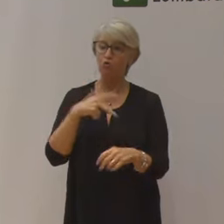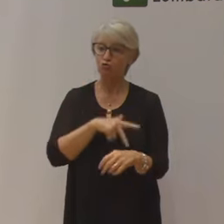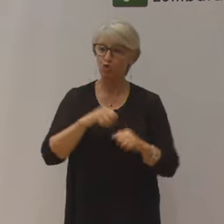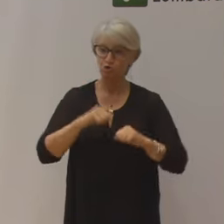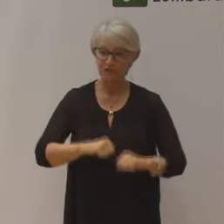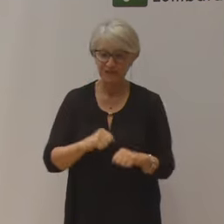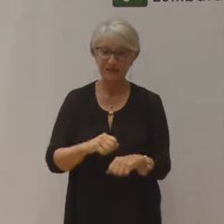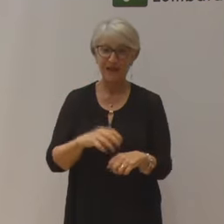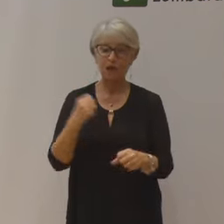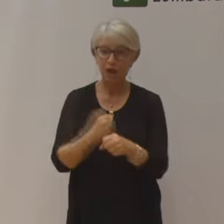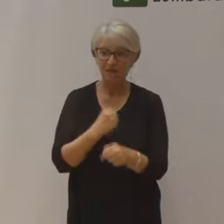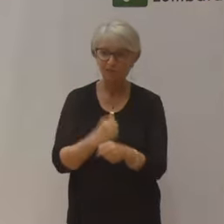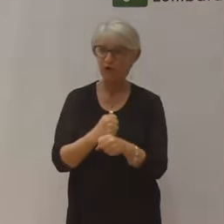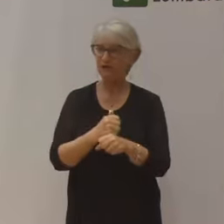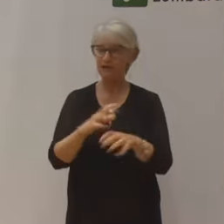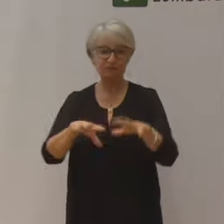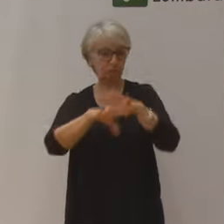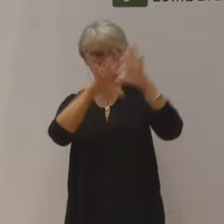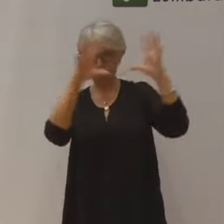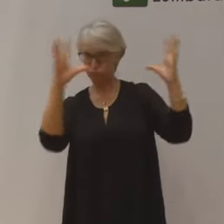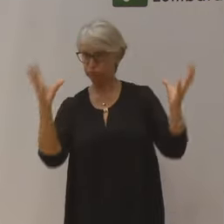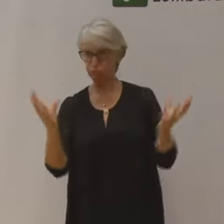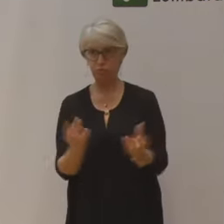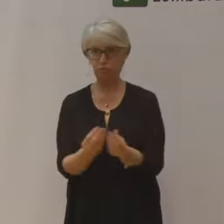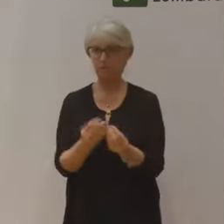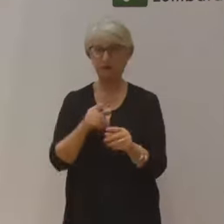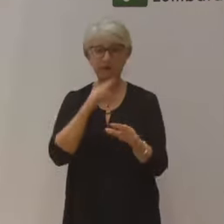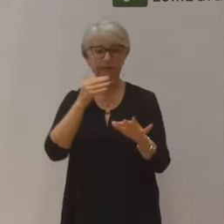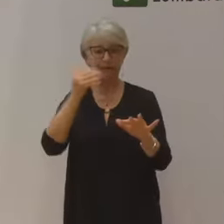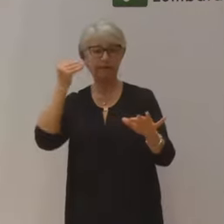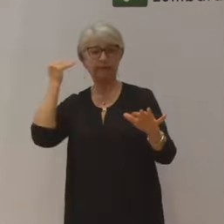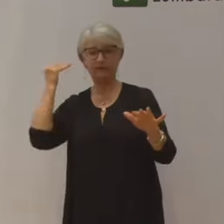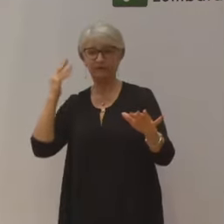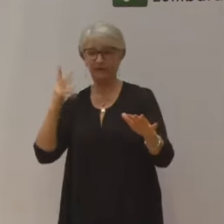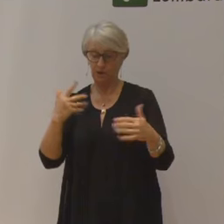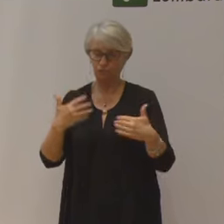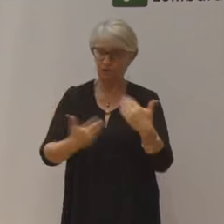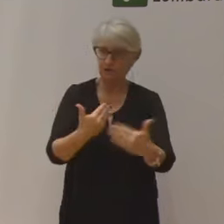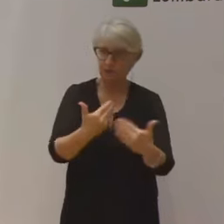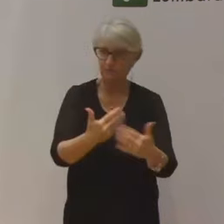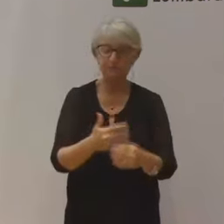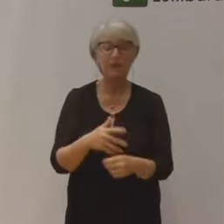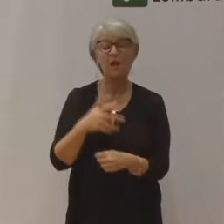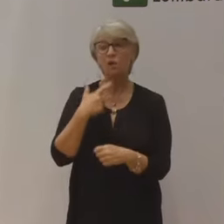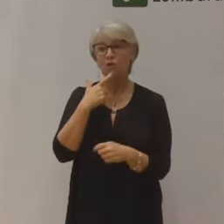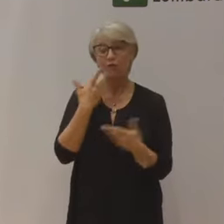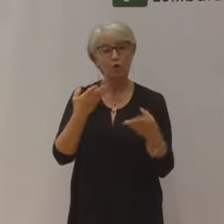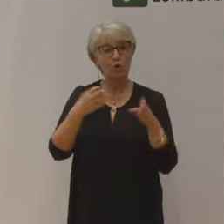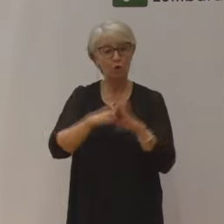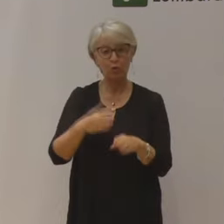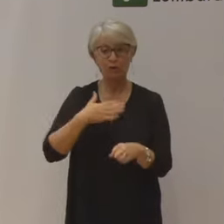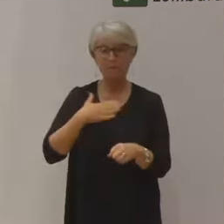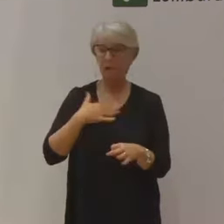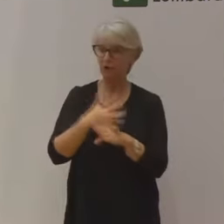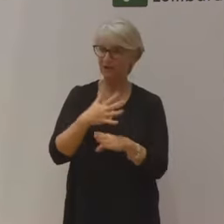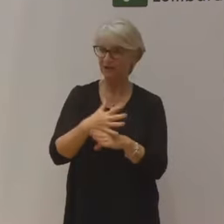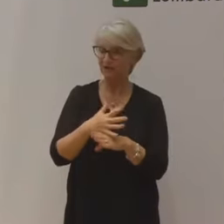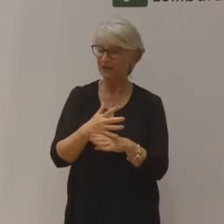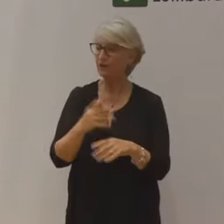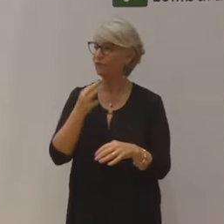e sanitario che ormai è obsoleto. Fatta questa premessa, vorrei prima di concludere questo mio intervento tornare